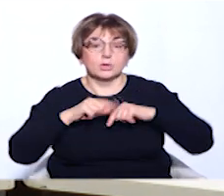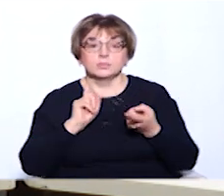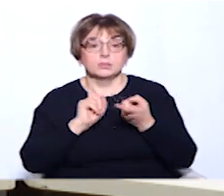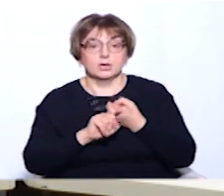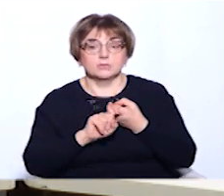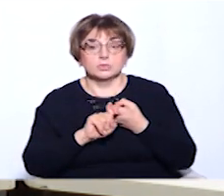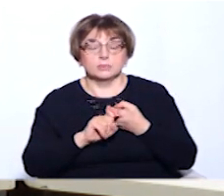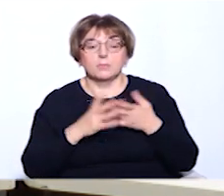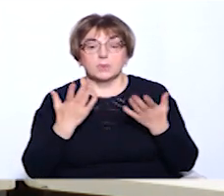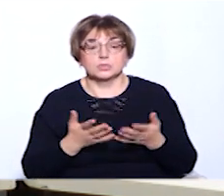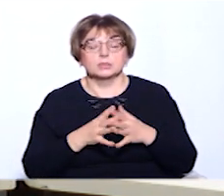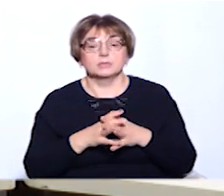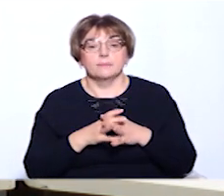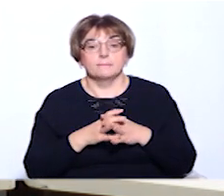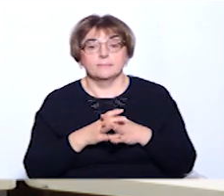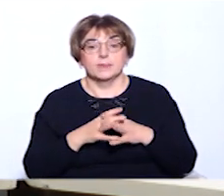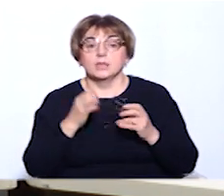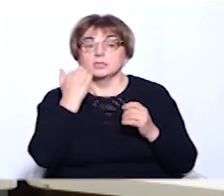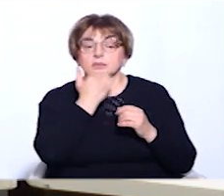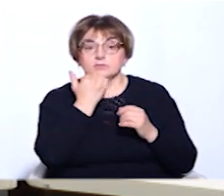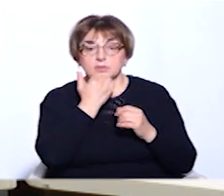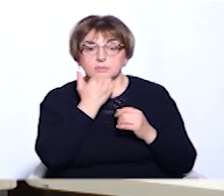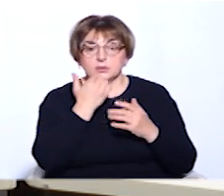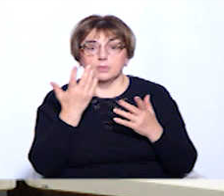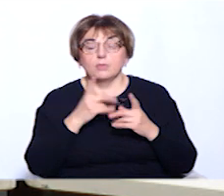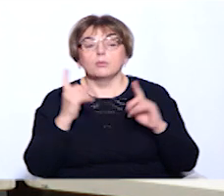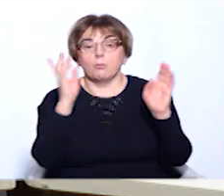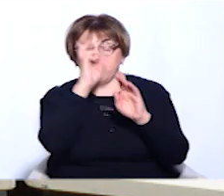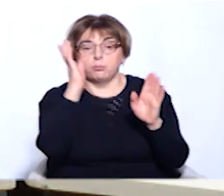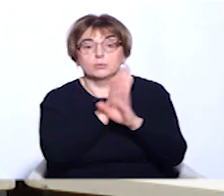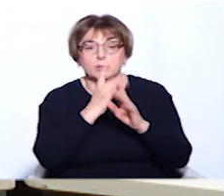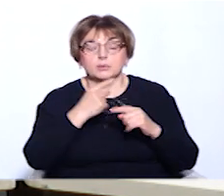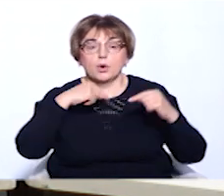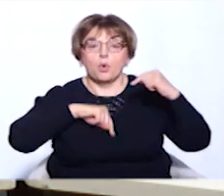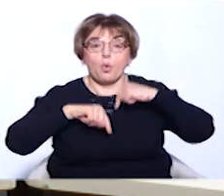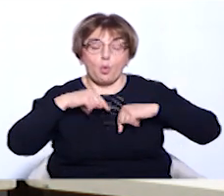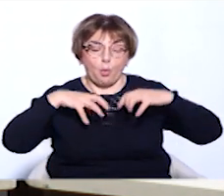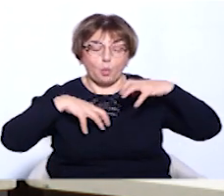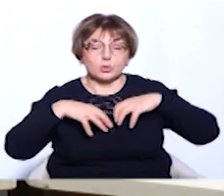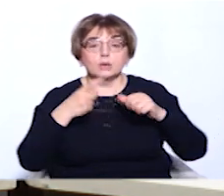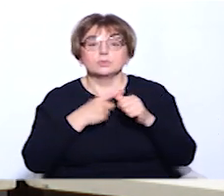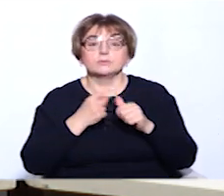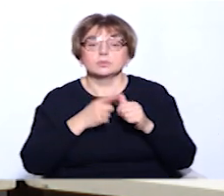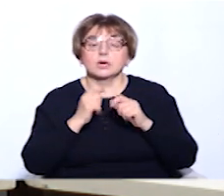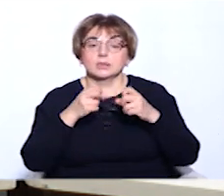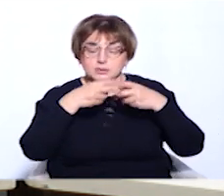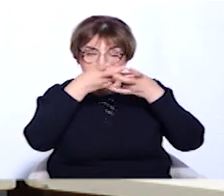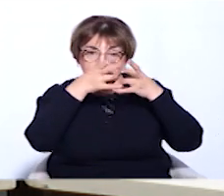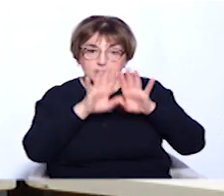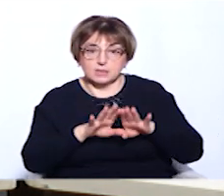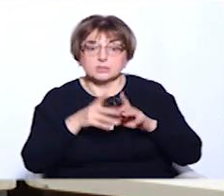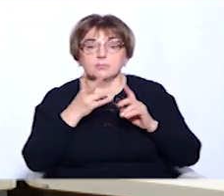დაკავშირებული. მაშასე ნივთიერებებს ბუნებრივია ორგანული ნივთიერებების სახელწოდება შემორჩათ, თუმცა